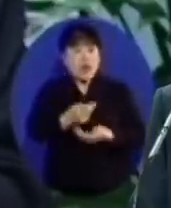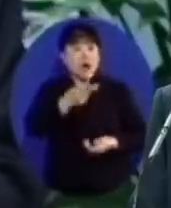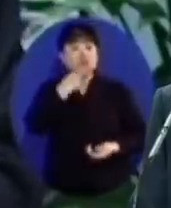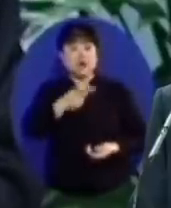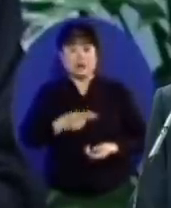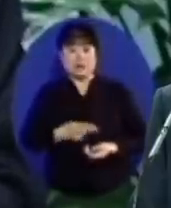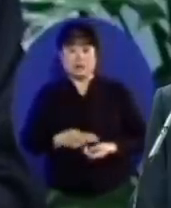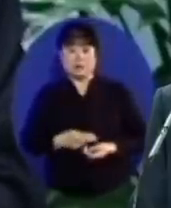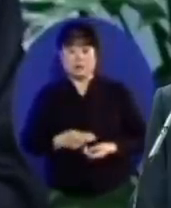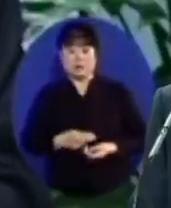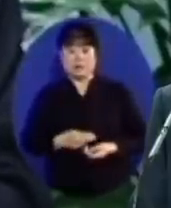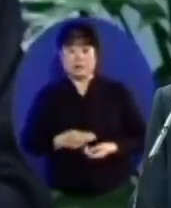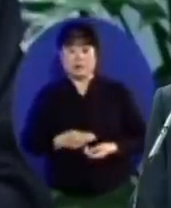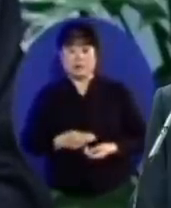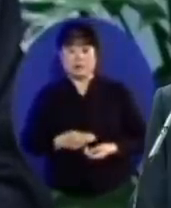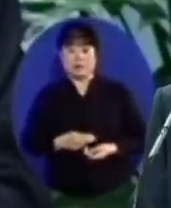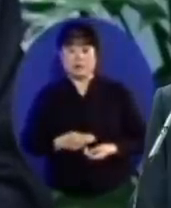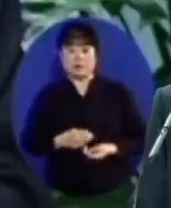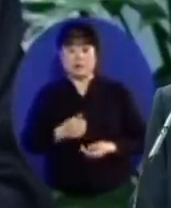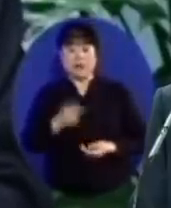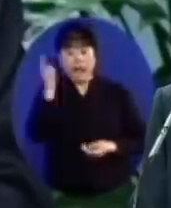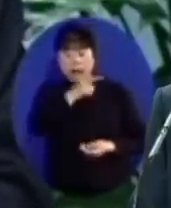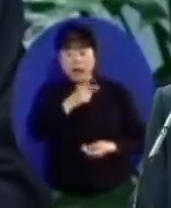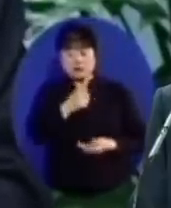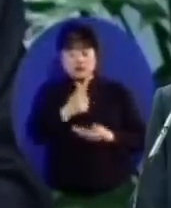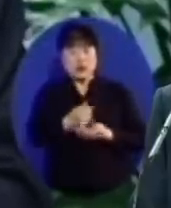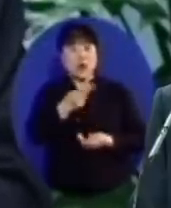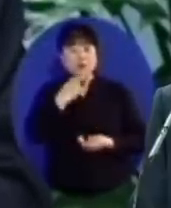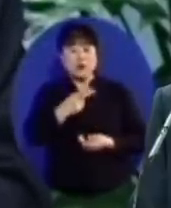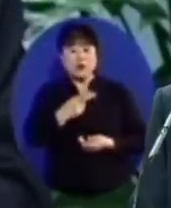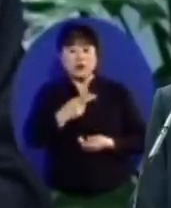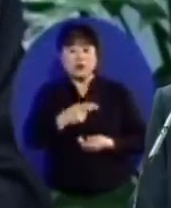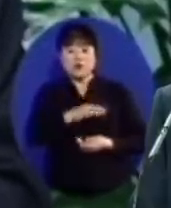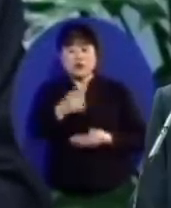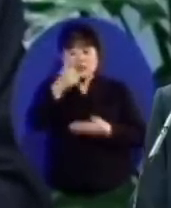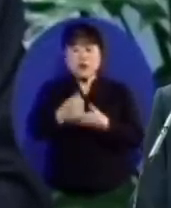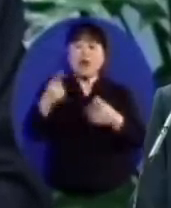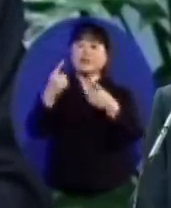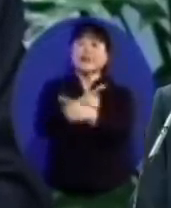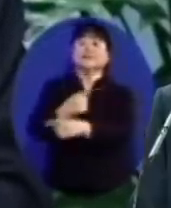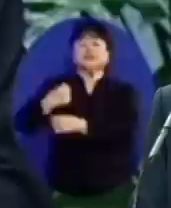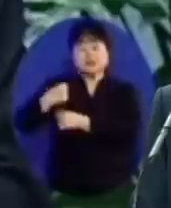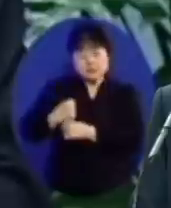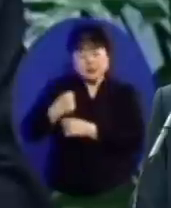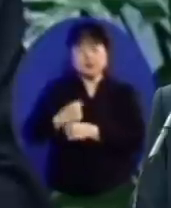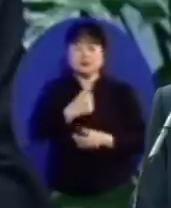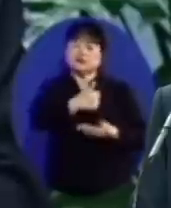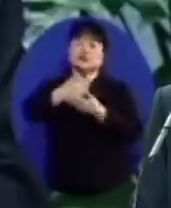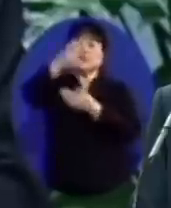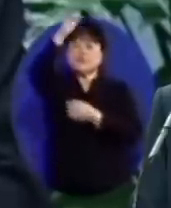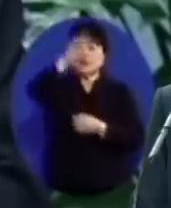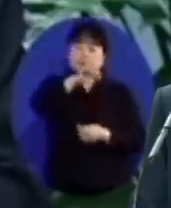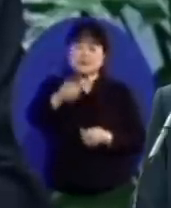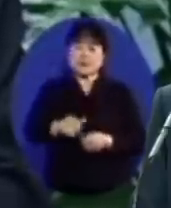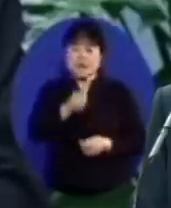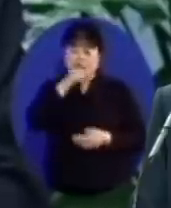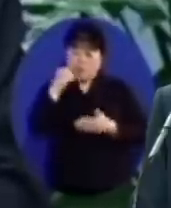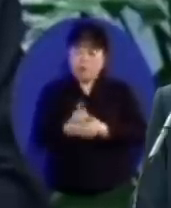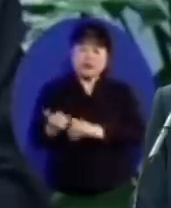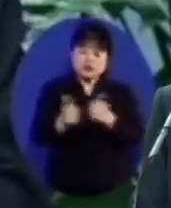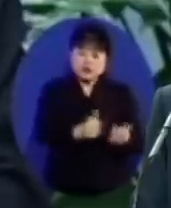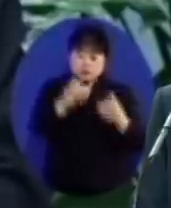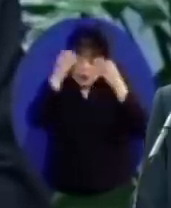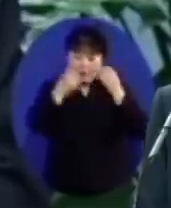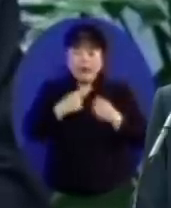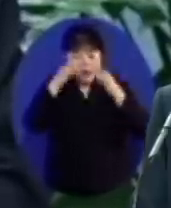자기가 범한 흉한 악도 아닌데 여러분 우리의 죄를 대신 짊어지시고 십자가에 못 박여 저 고난당하신 걸